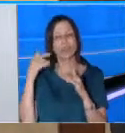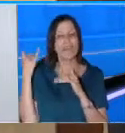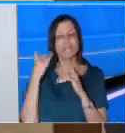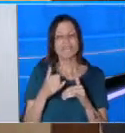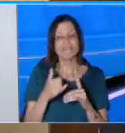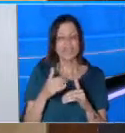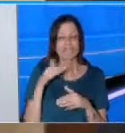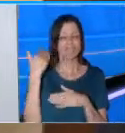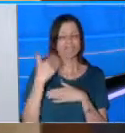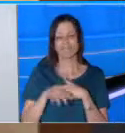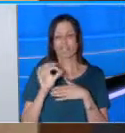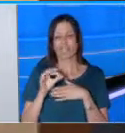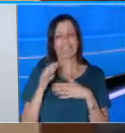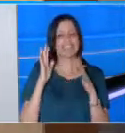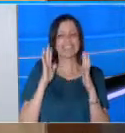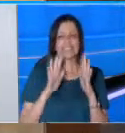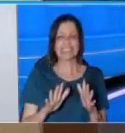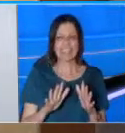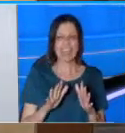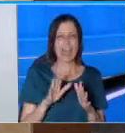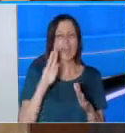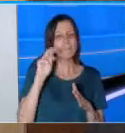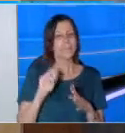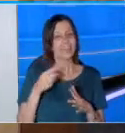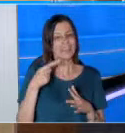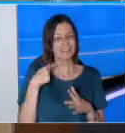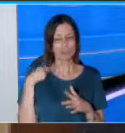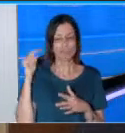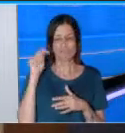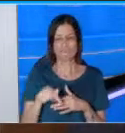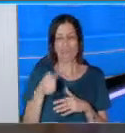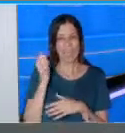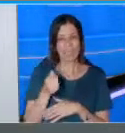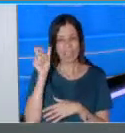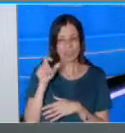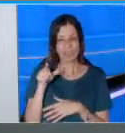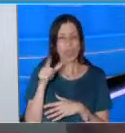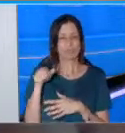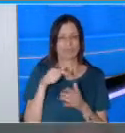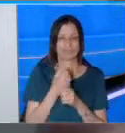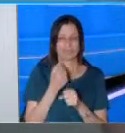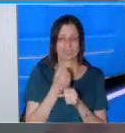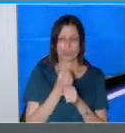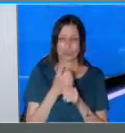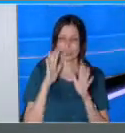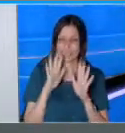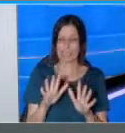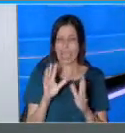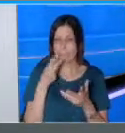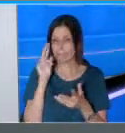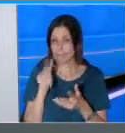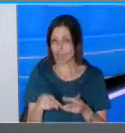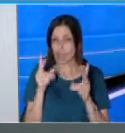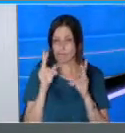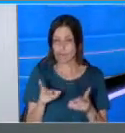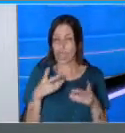למיצוי של שנאה, בן גביר שהוא הכניס אותו לכנסת, והאנשים שלו הם אלה שליברו את השנאה. עכשיו, האם יש התכנות